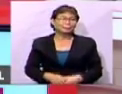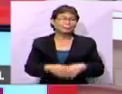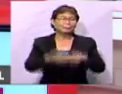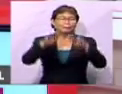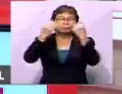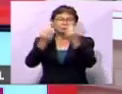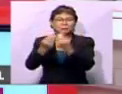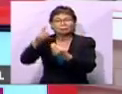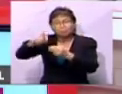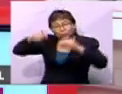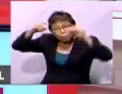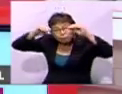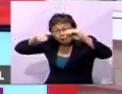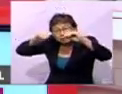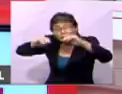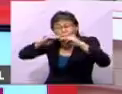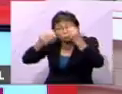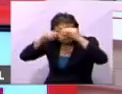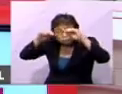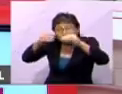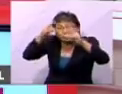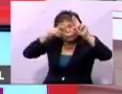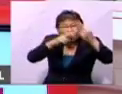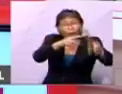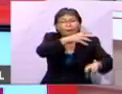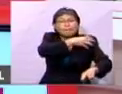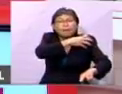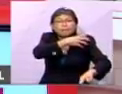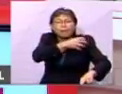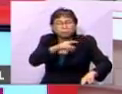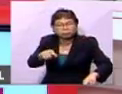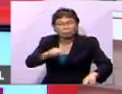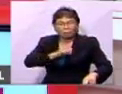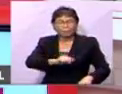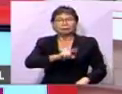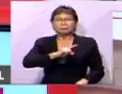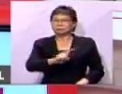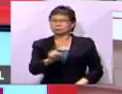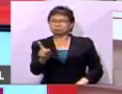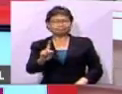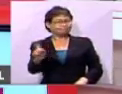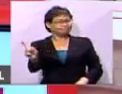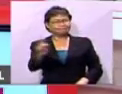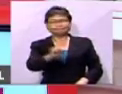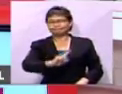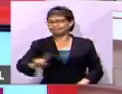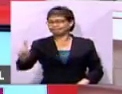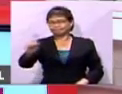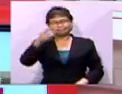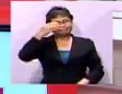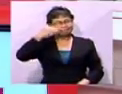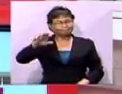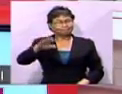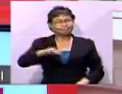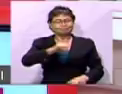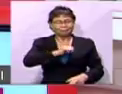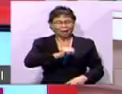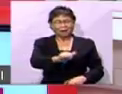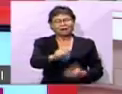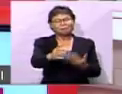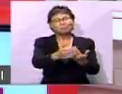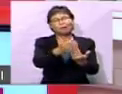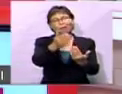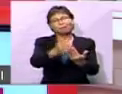Masyarakat perlu dididik supaya menghormati pihak berkuasa agama Islam dan tidak sekali-kali membiarkan agama